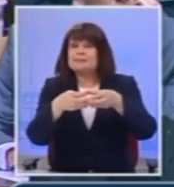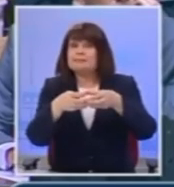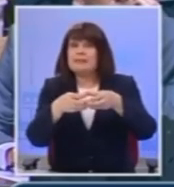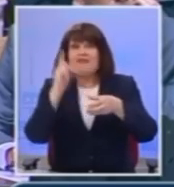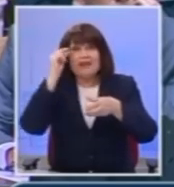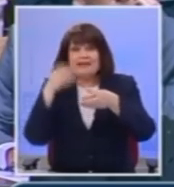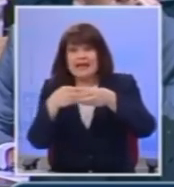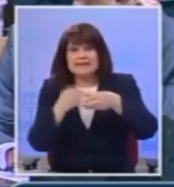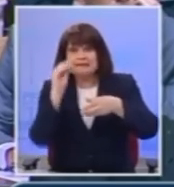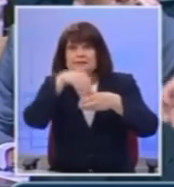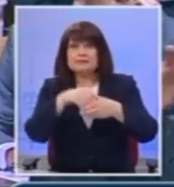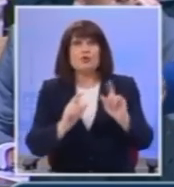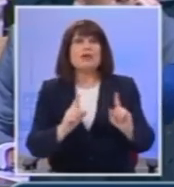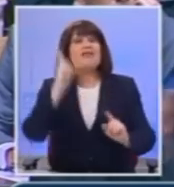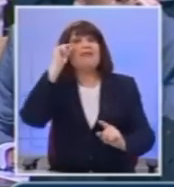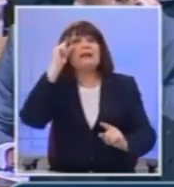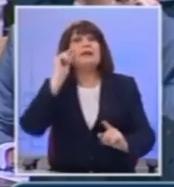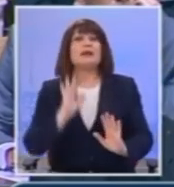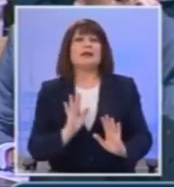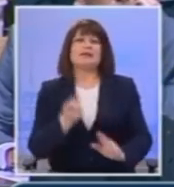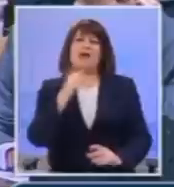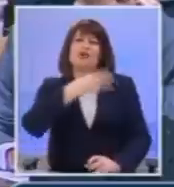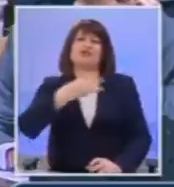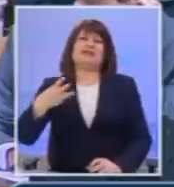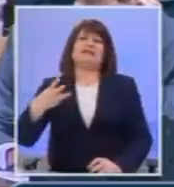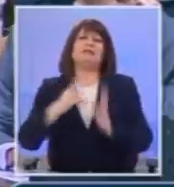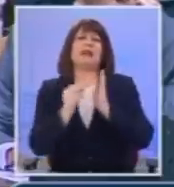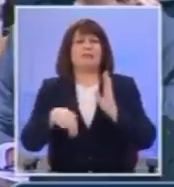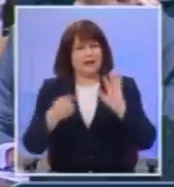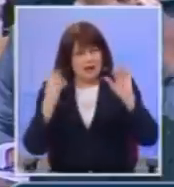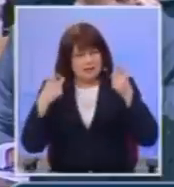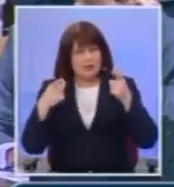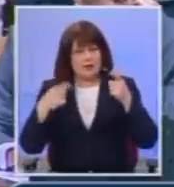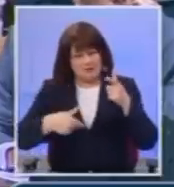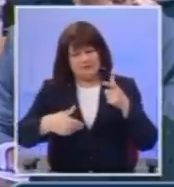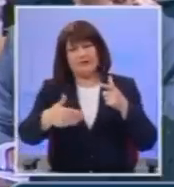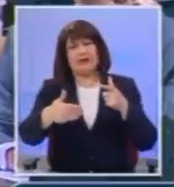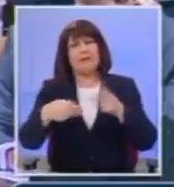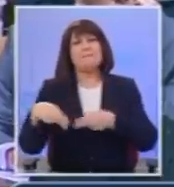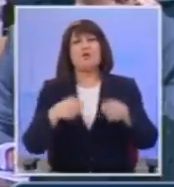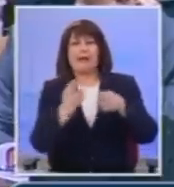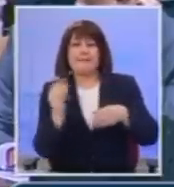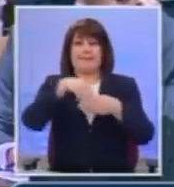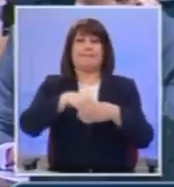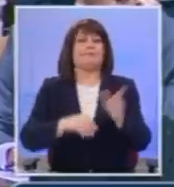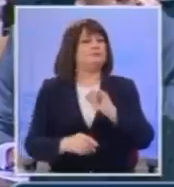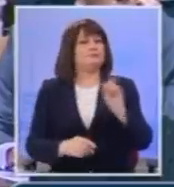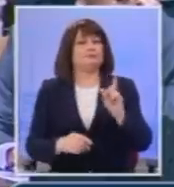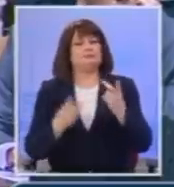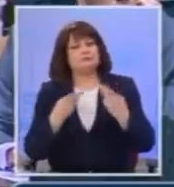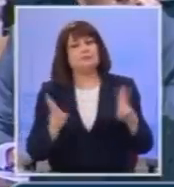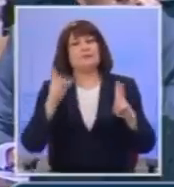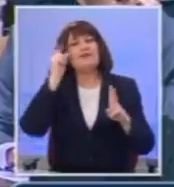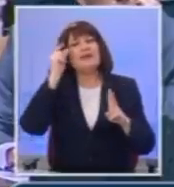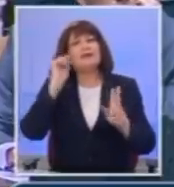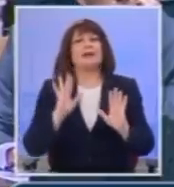αύριο η παράταξη του ΣΥΡΙΖΑ, σήμερα η Νέα Δημοκρατία και μεθαύριο η παράταξη του Ποταμιού. Θα πρέπει να αφήσουμε, και